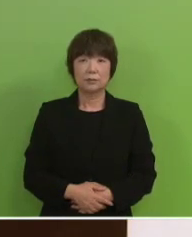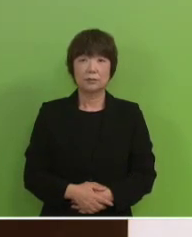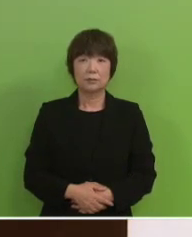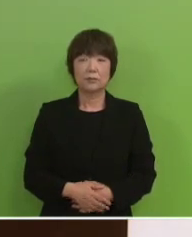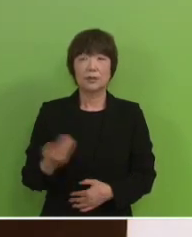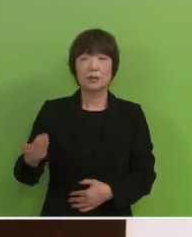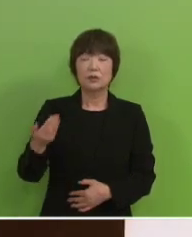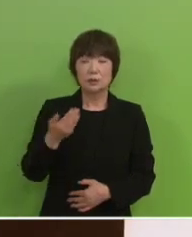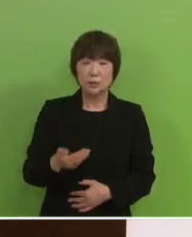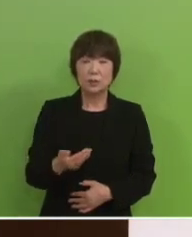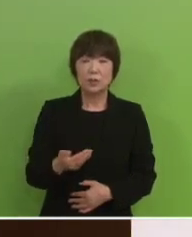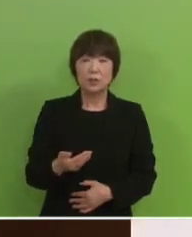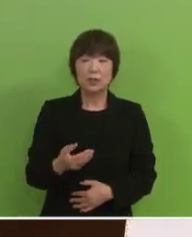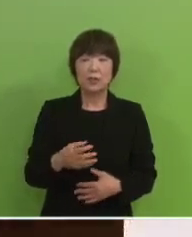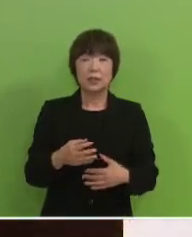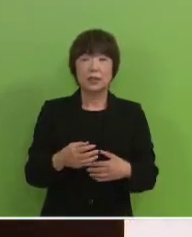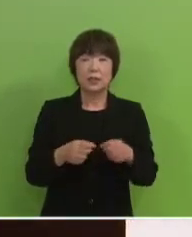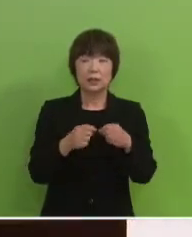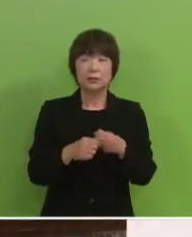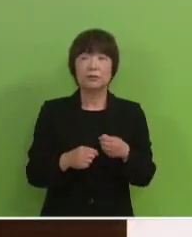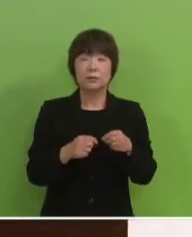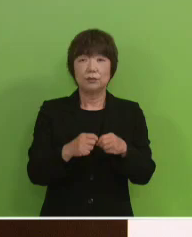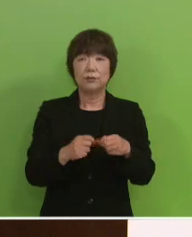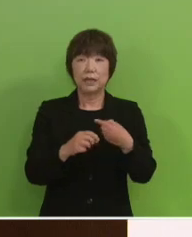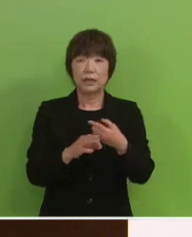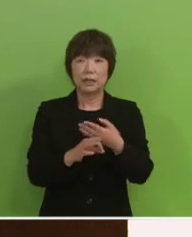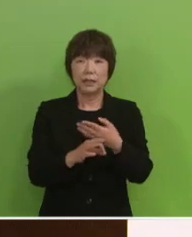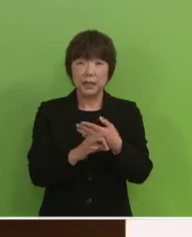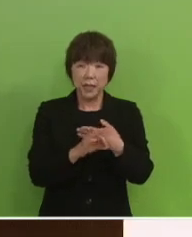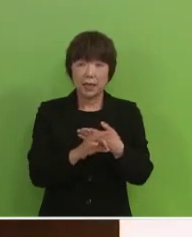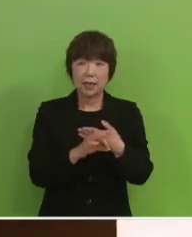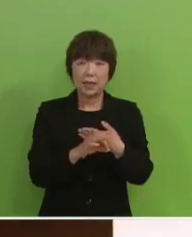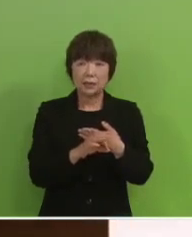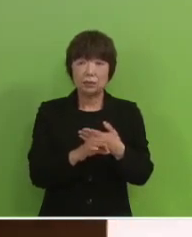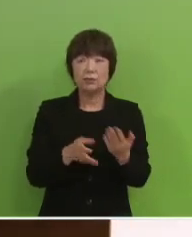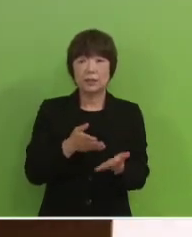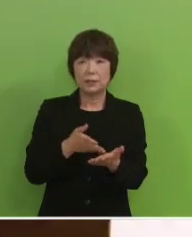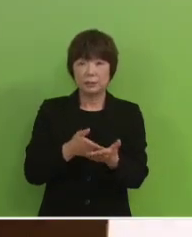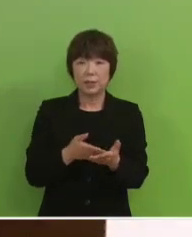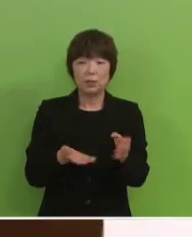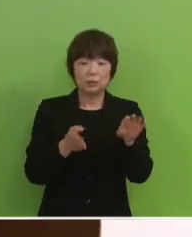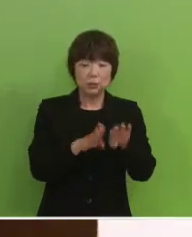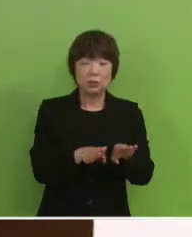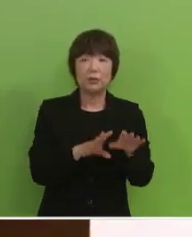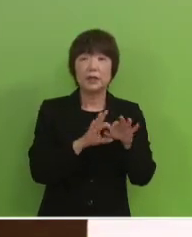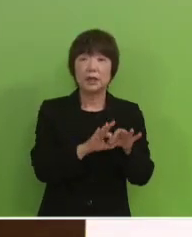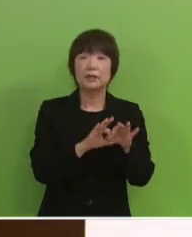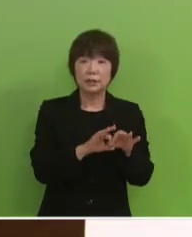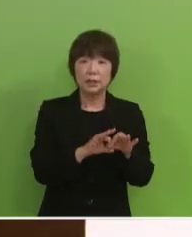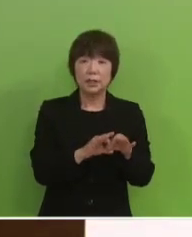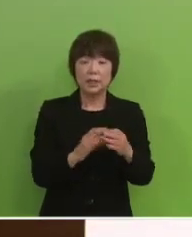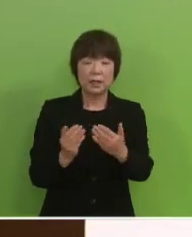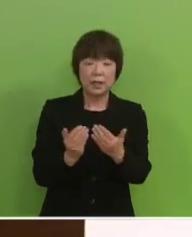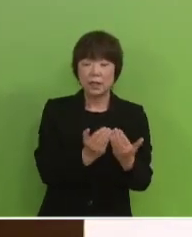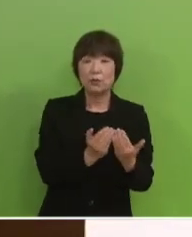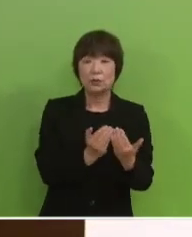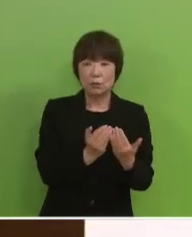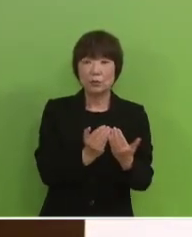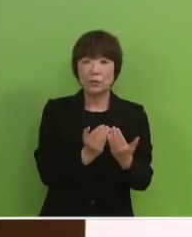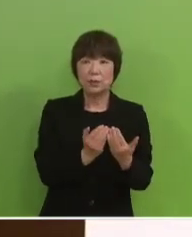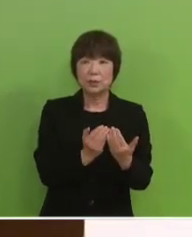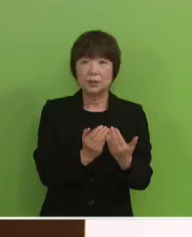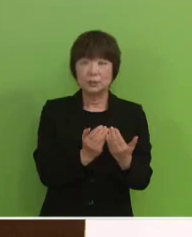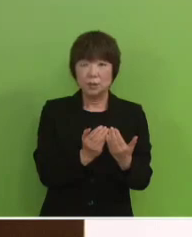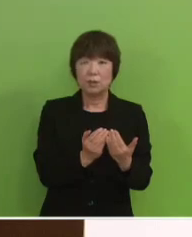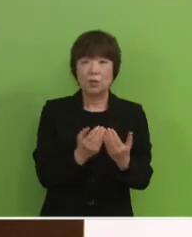次に事例後藤の状況ですがえ封じ込めた事例についてはもう囲い込む囲い込んだ事例につい